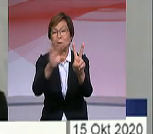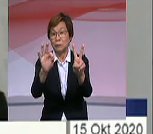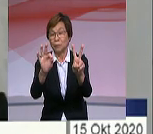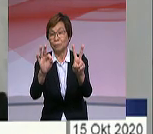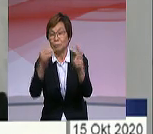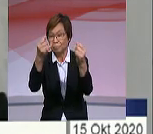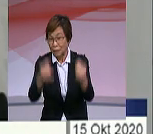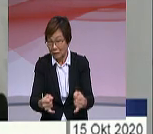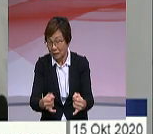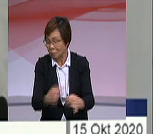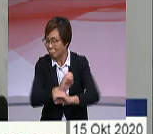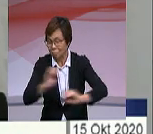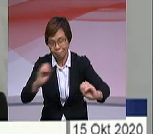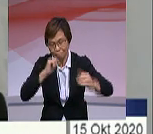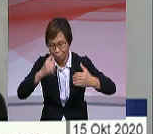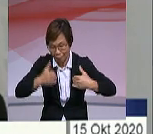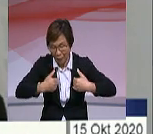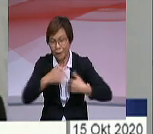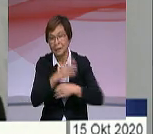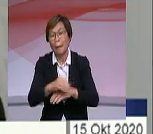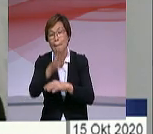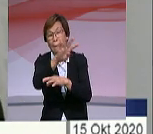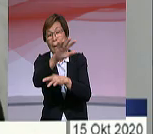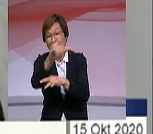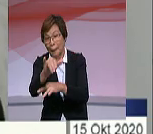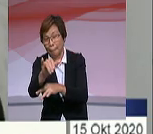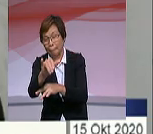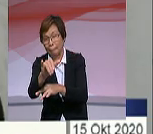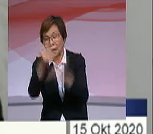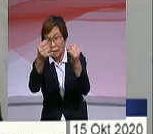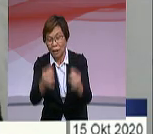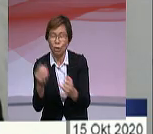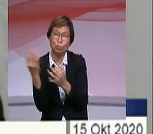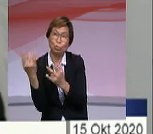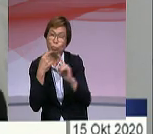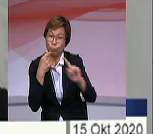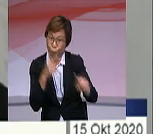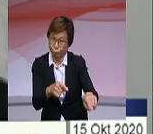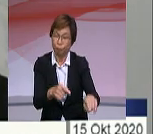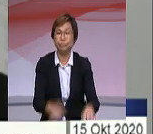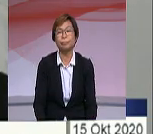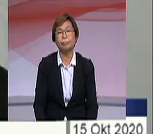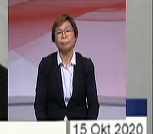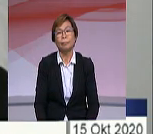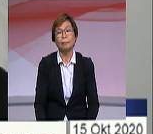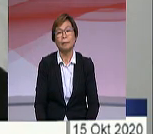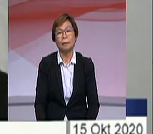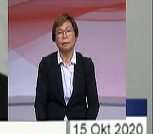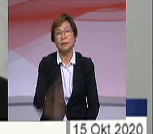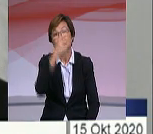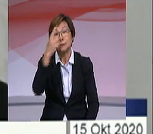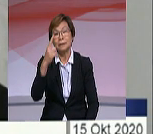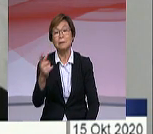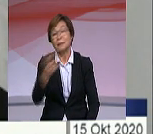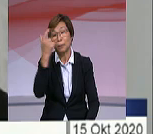269 individu dikesan negatif dan 46 individu masih menunggu keputusan. Sehubungan dengan